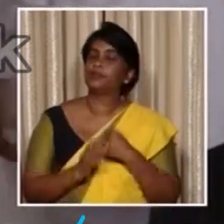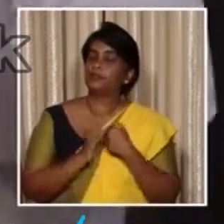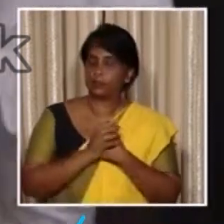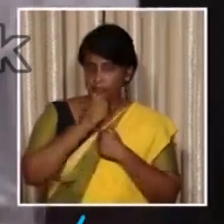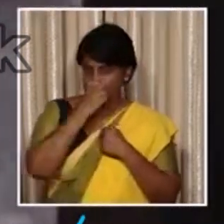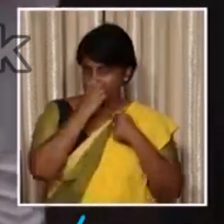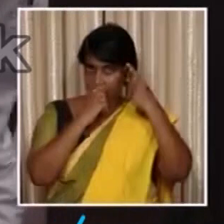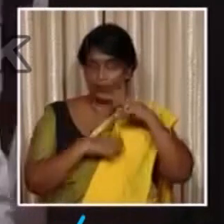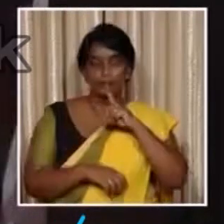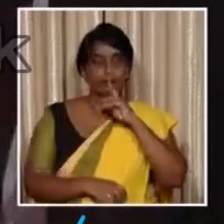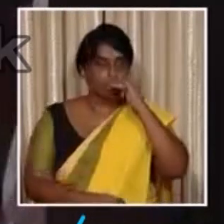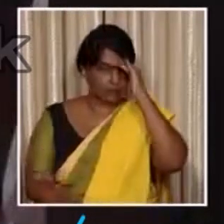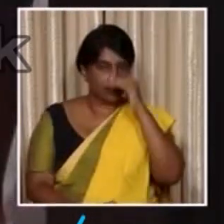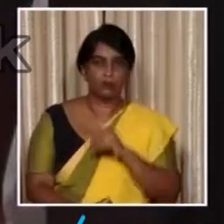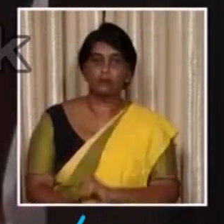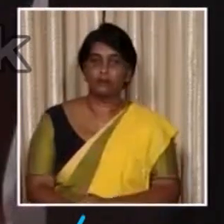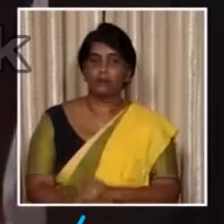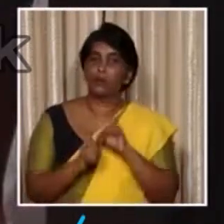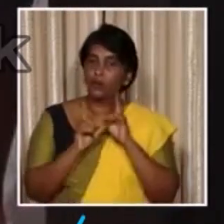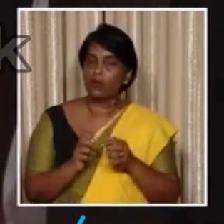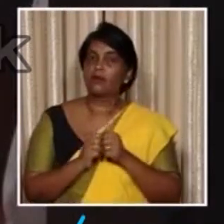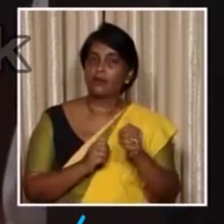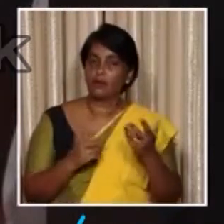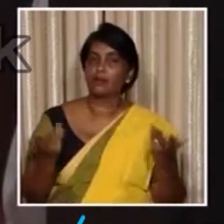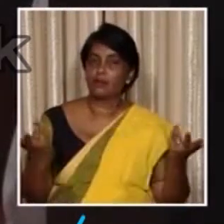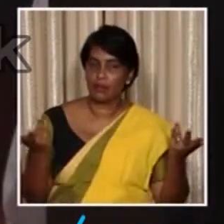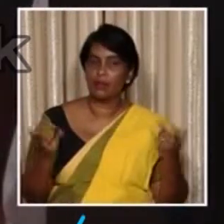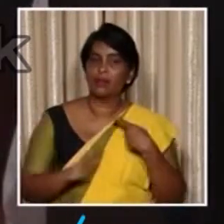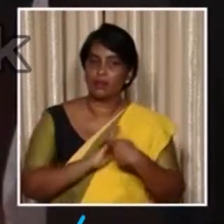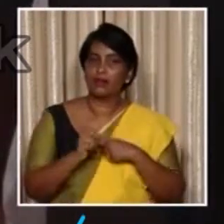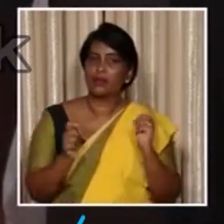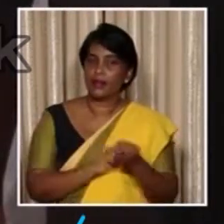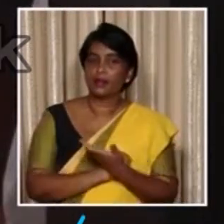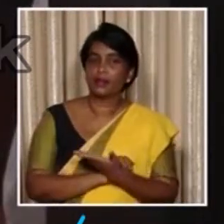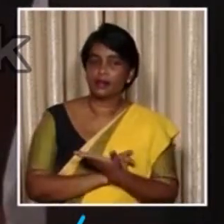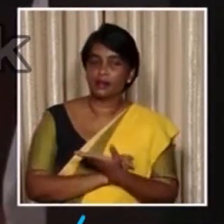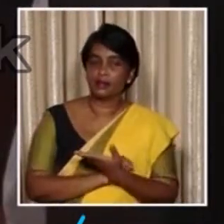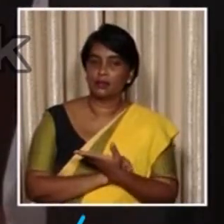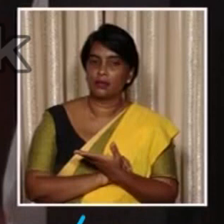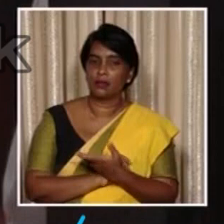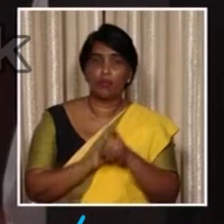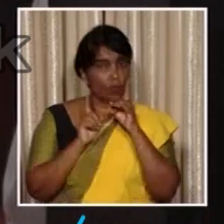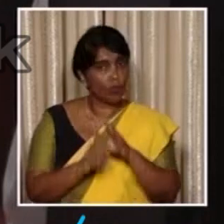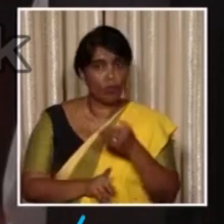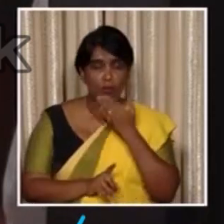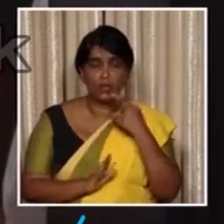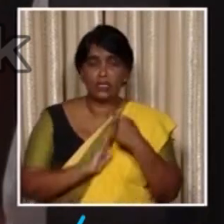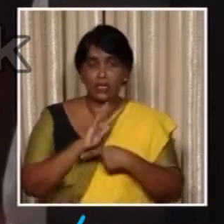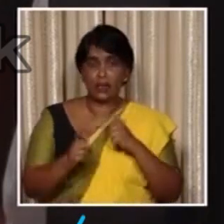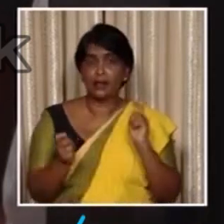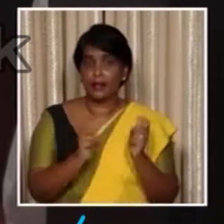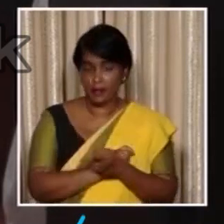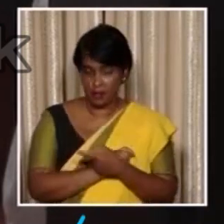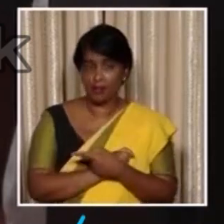නියෝජ කතානායකතුමනි මෙහෙම යන්න බෑනේ අපේ රටේ ක්‍රිකට් ක්‍රීඩාවට. මෙහෙම පුළුවන් ද ශ්‍රී ලංකා ක්‍රිකට්